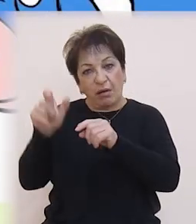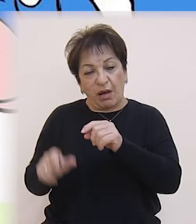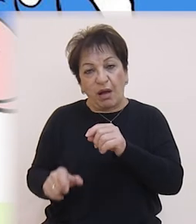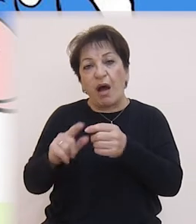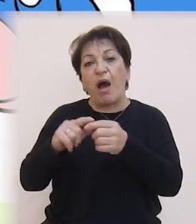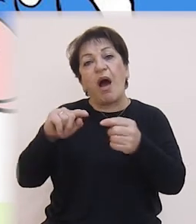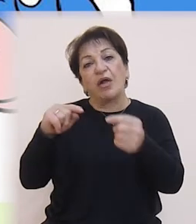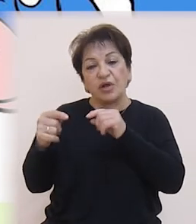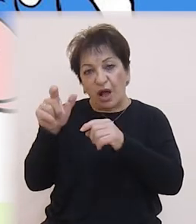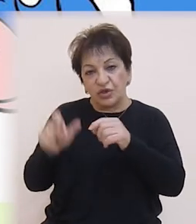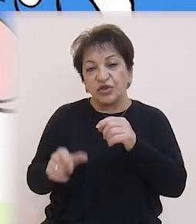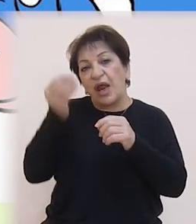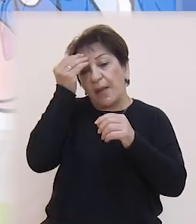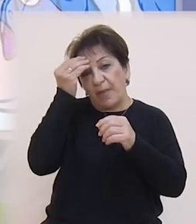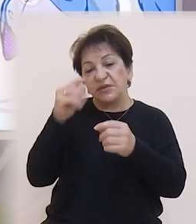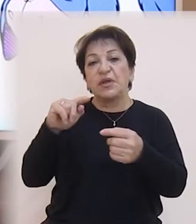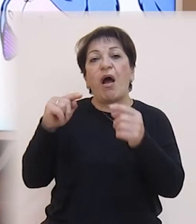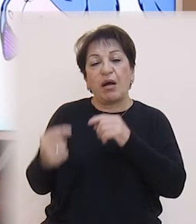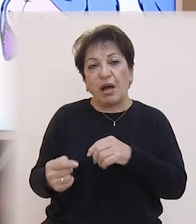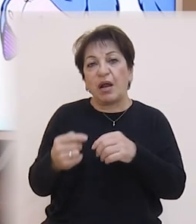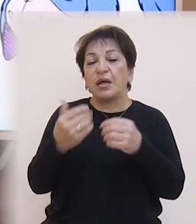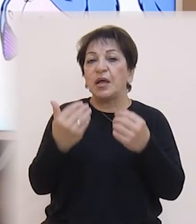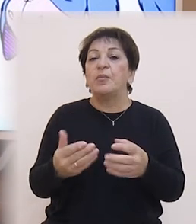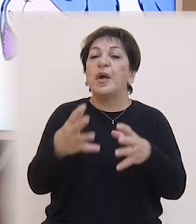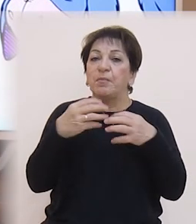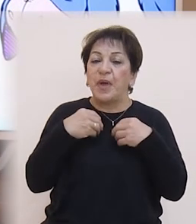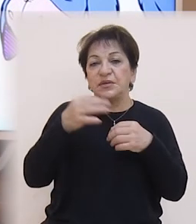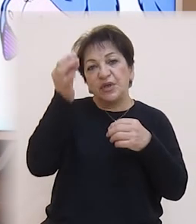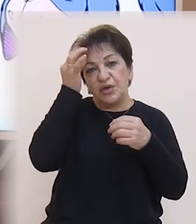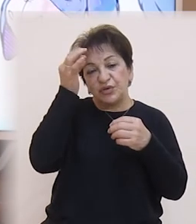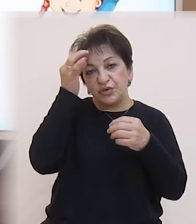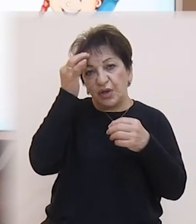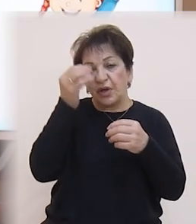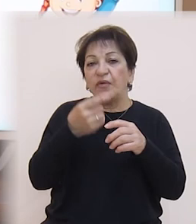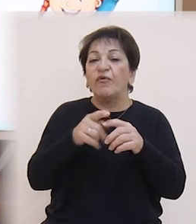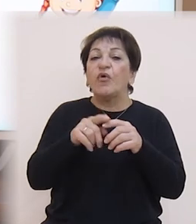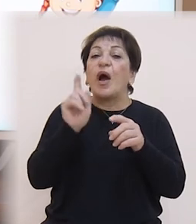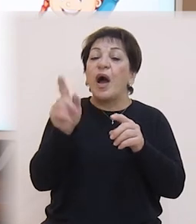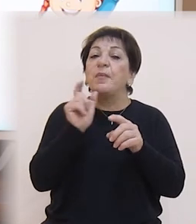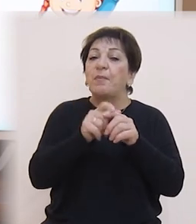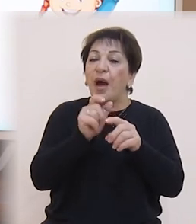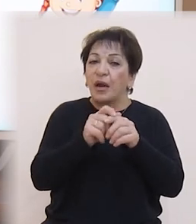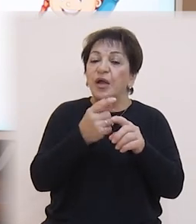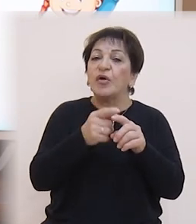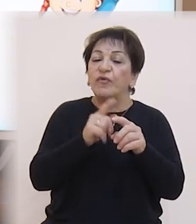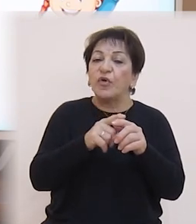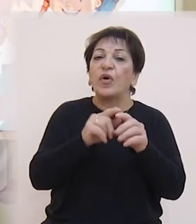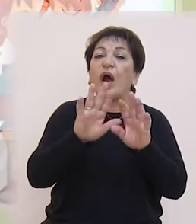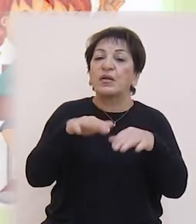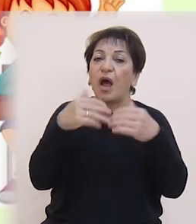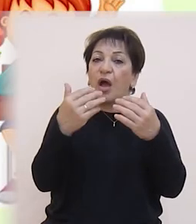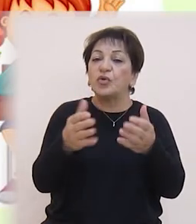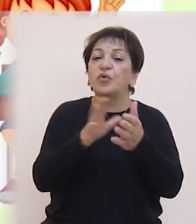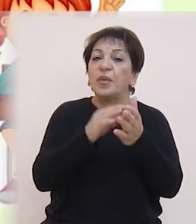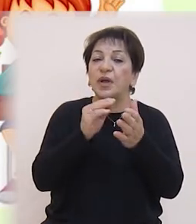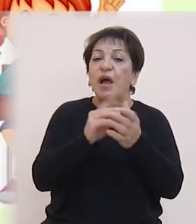հատկանիշներ, ունեն հակառակ իմաստներ։ Եկեք միասին հիշենք, որ այն բառերը, որոնք